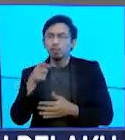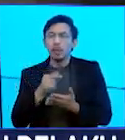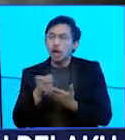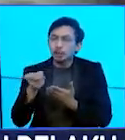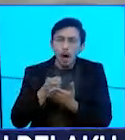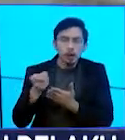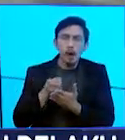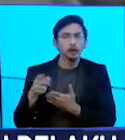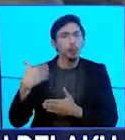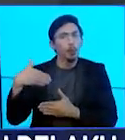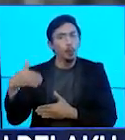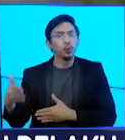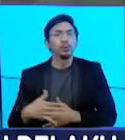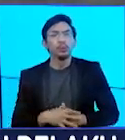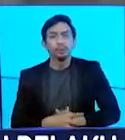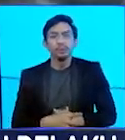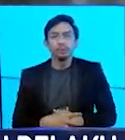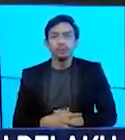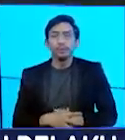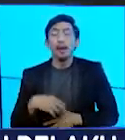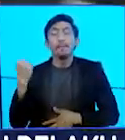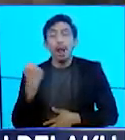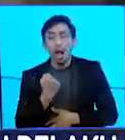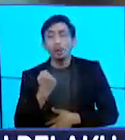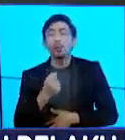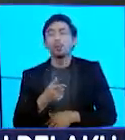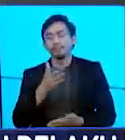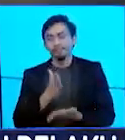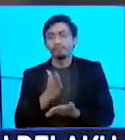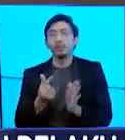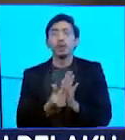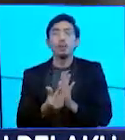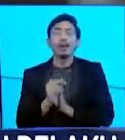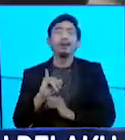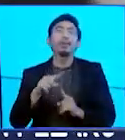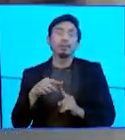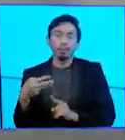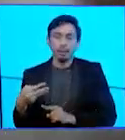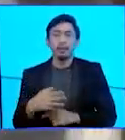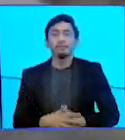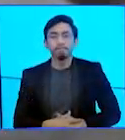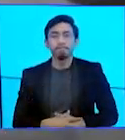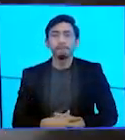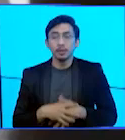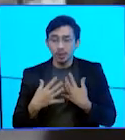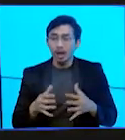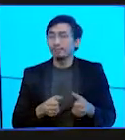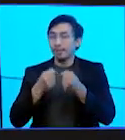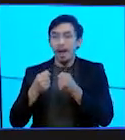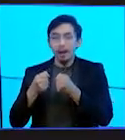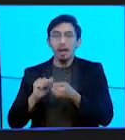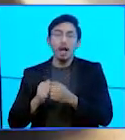disebar-sebar. Akibat perbuatannya, pelaku dijerat pasal berlapis Undang-Undang ITE. Pelaku ditahan dan kasus ini masih